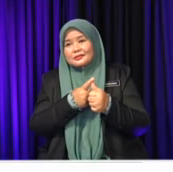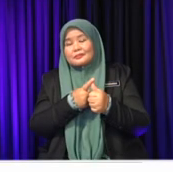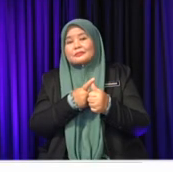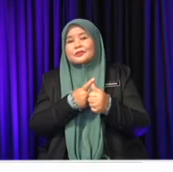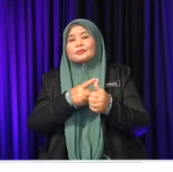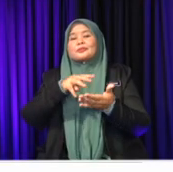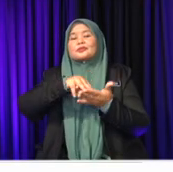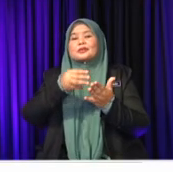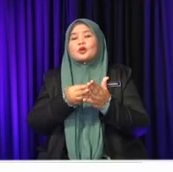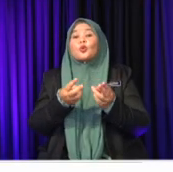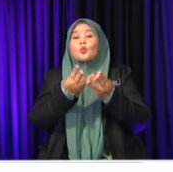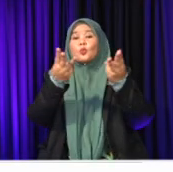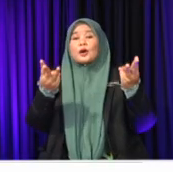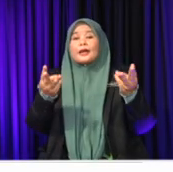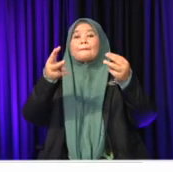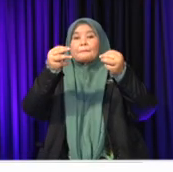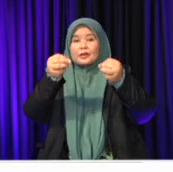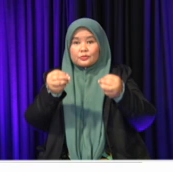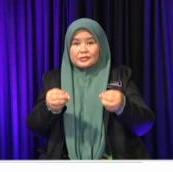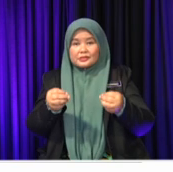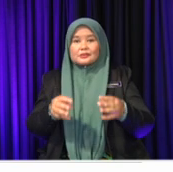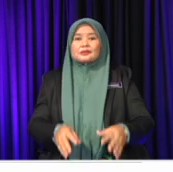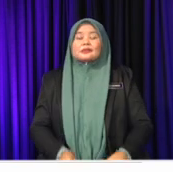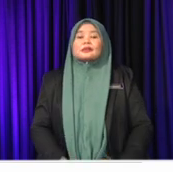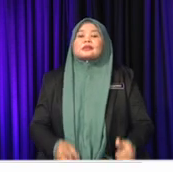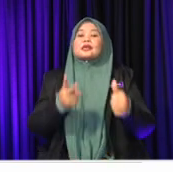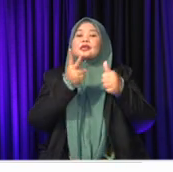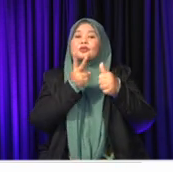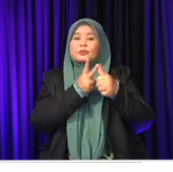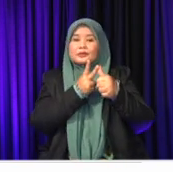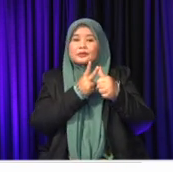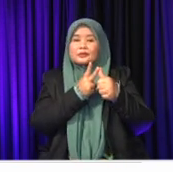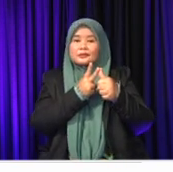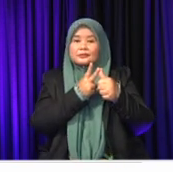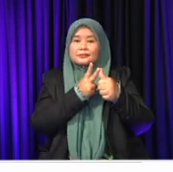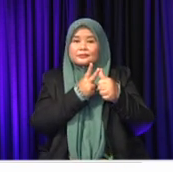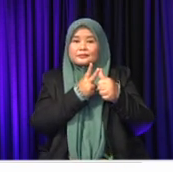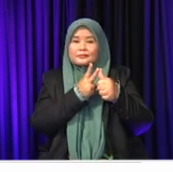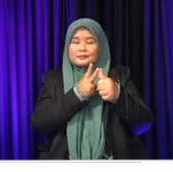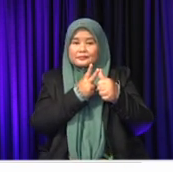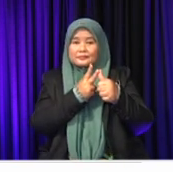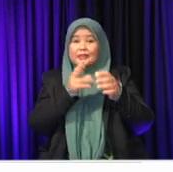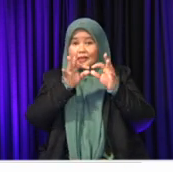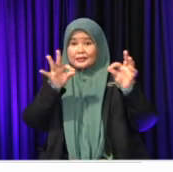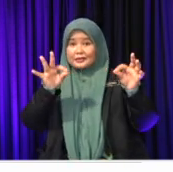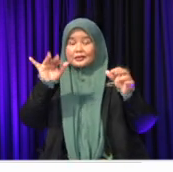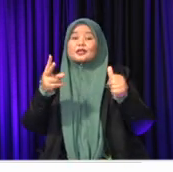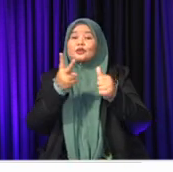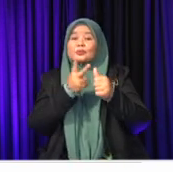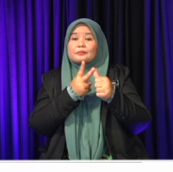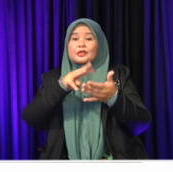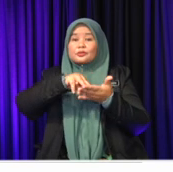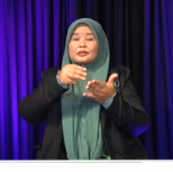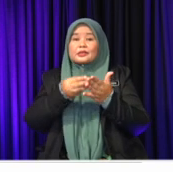aku masuknya wahai manusia oke yang kedua Min zakari wa USA